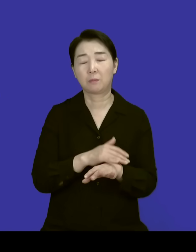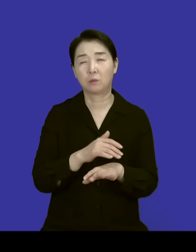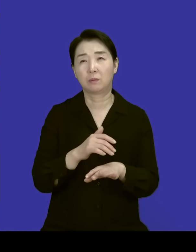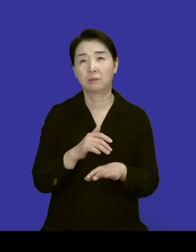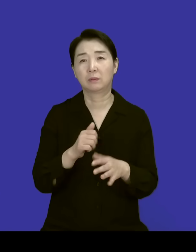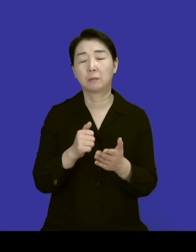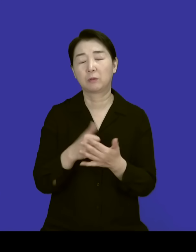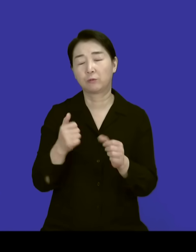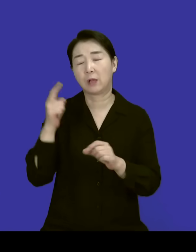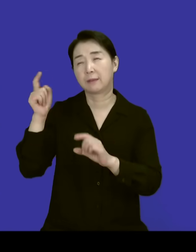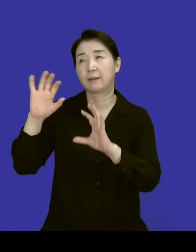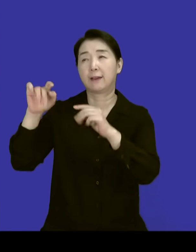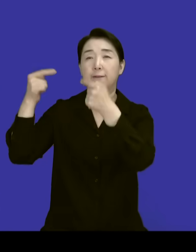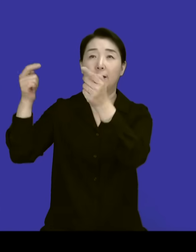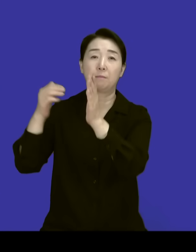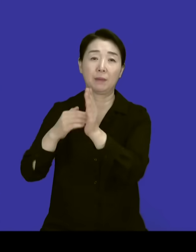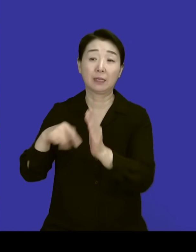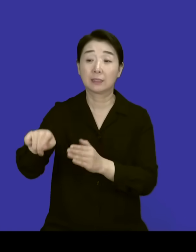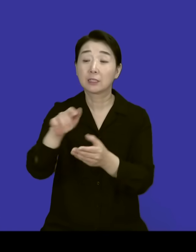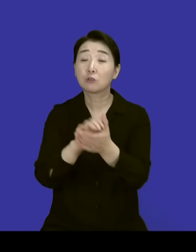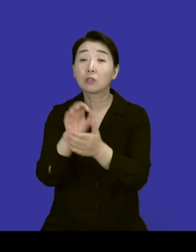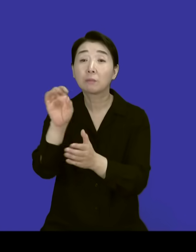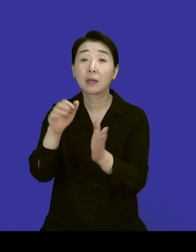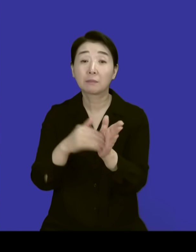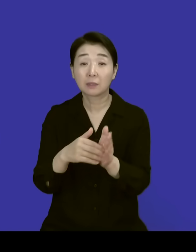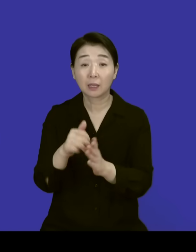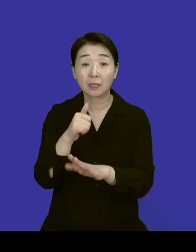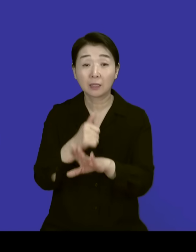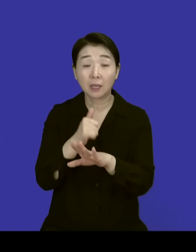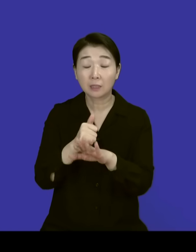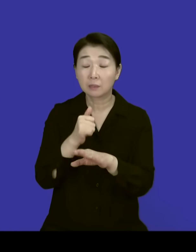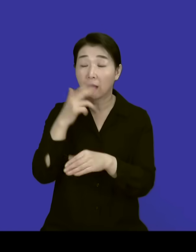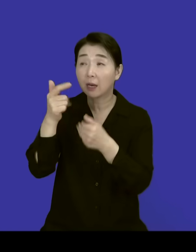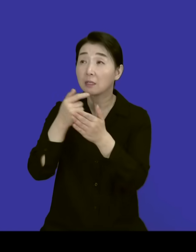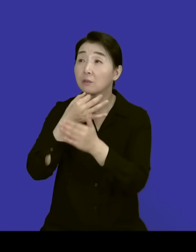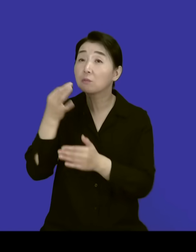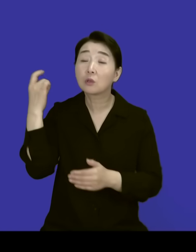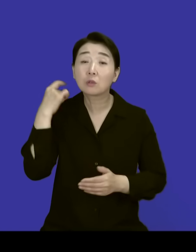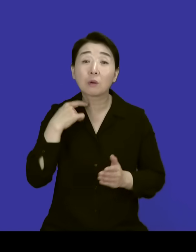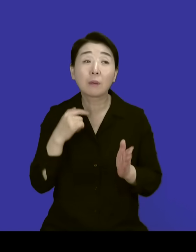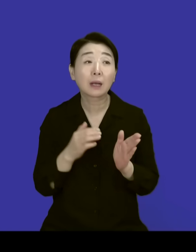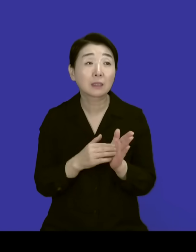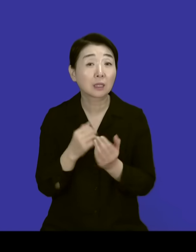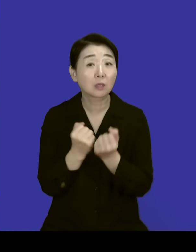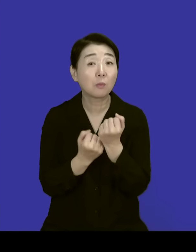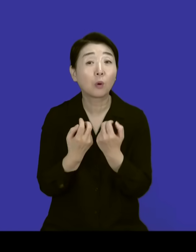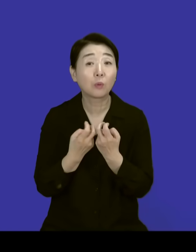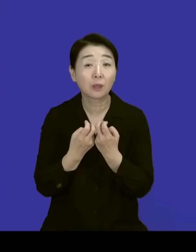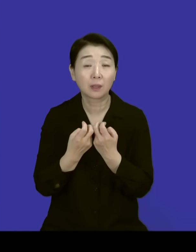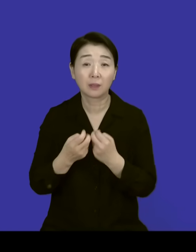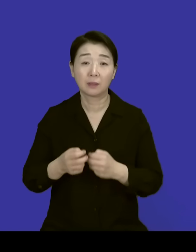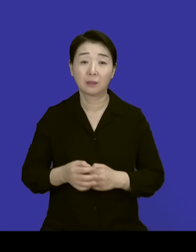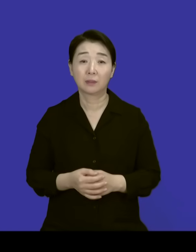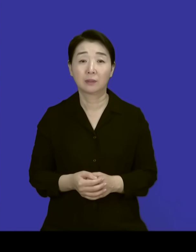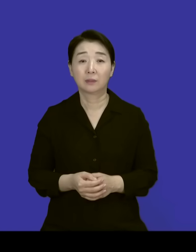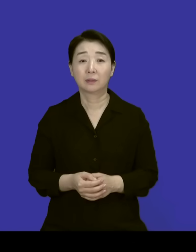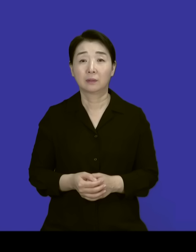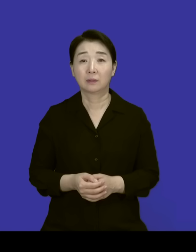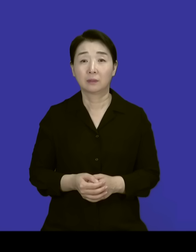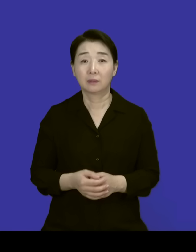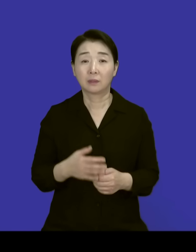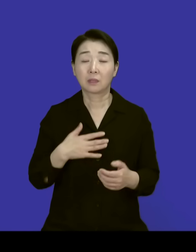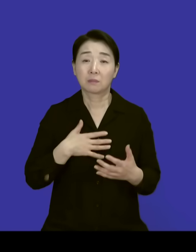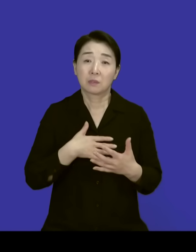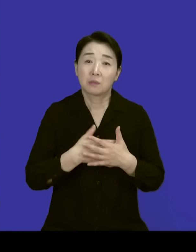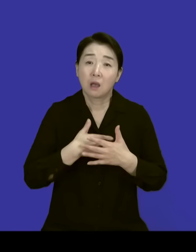그 친구하고 친구들한테 얘기를 했어요. 제가 바로. 예. 야, 나 지금 이 음성을 들었는데 이걸 어떻게 설명해야 되냐 막 예. 미치겠다고 지금